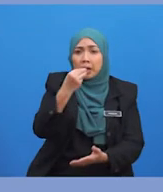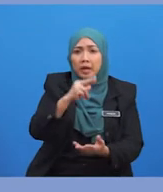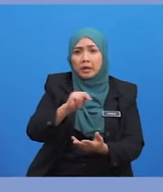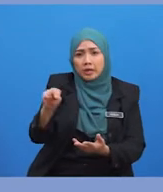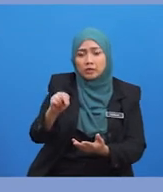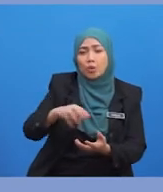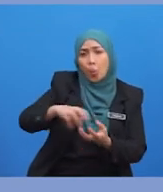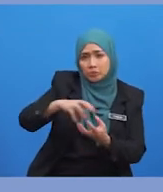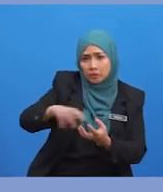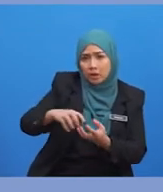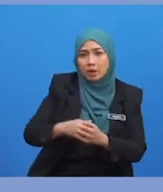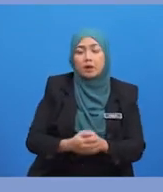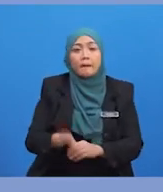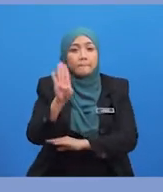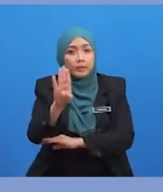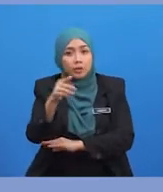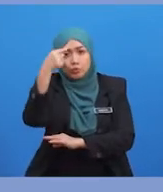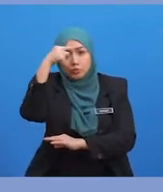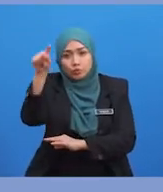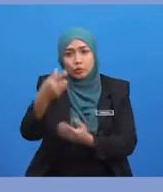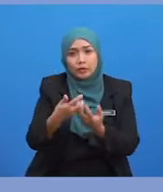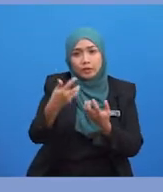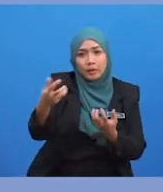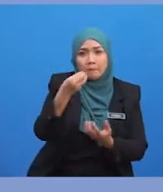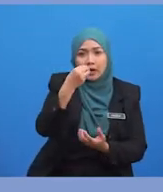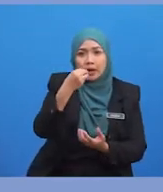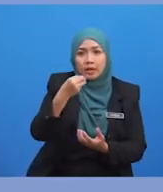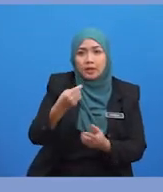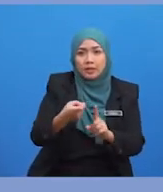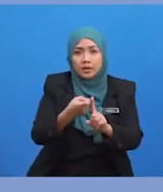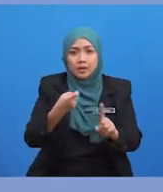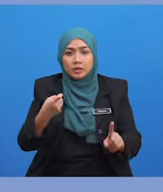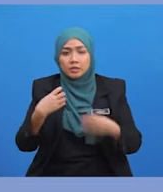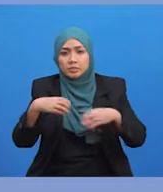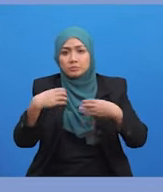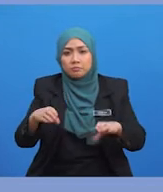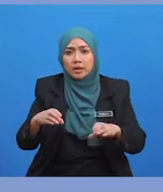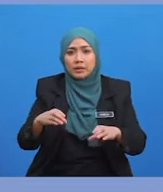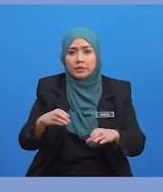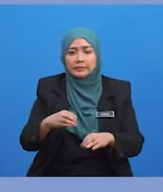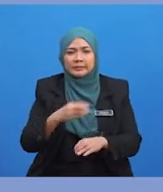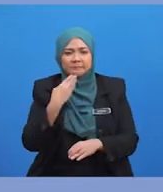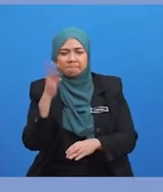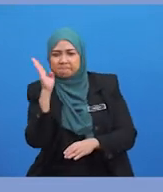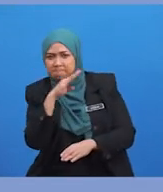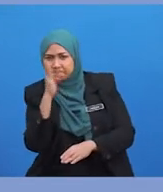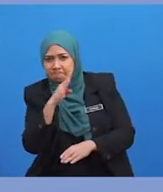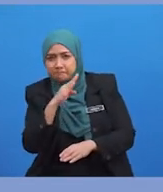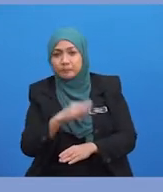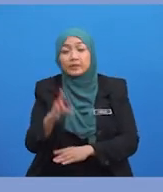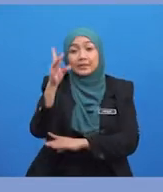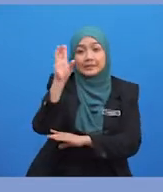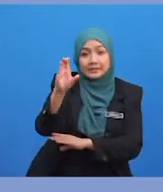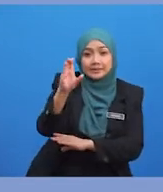B. Untuk mengelakkan makanan itu dari cepat menjadi basi. C.